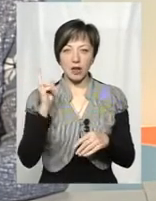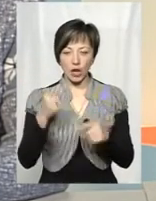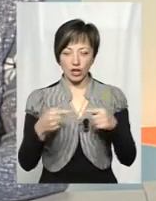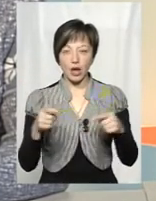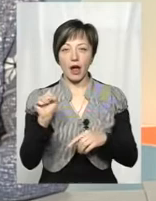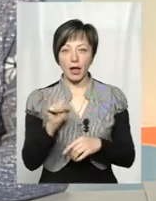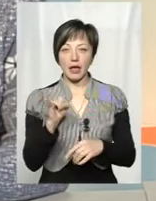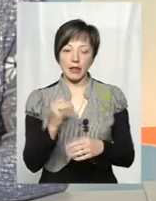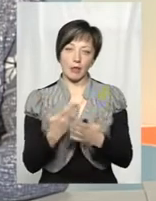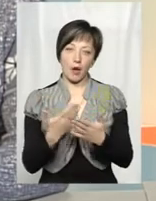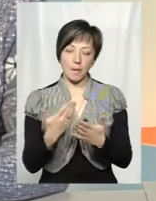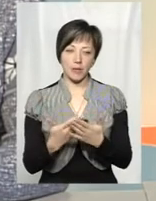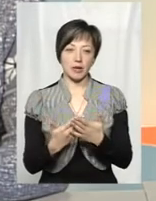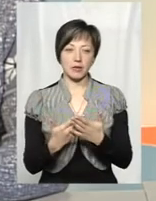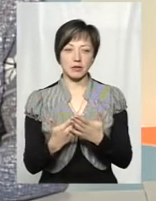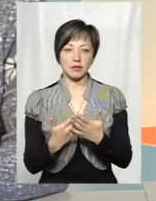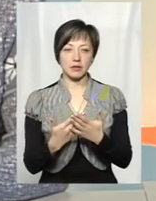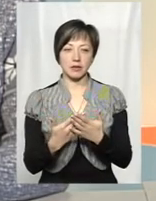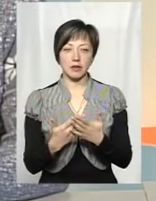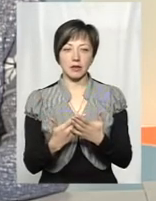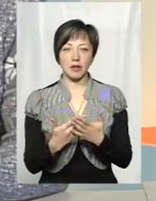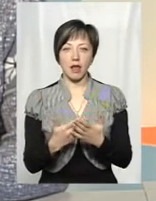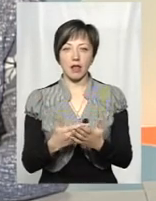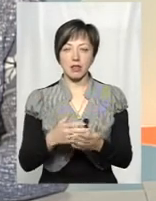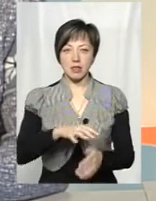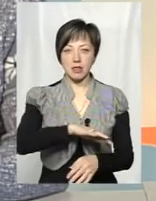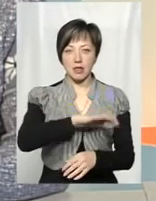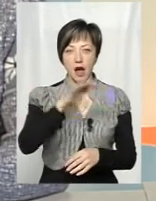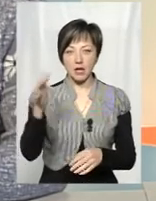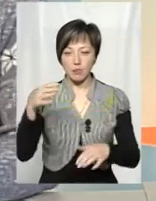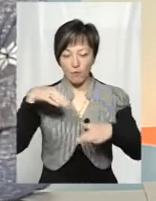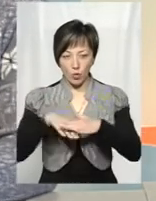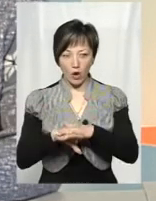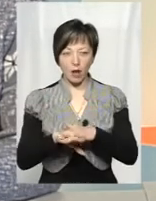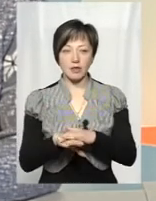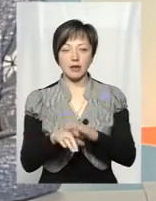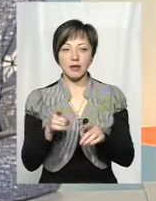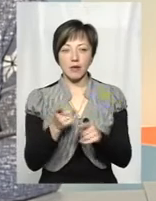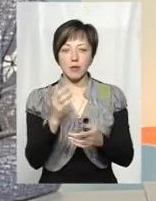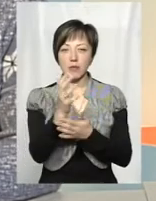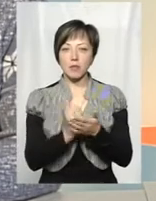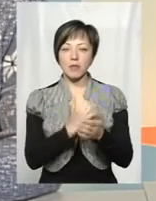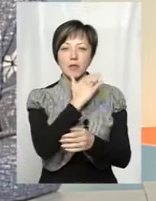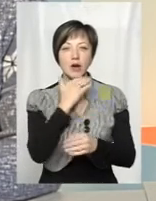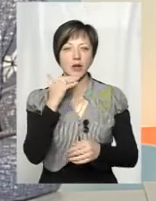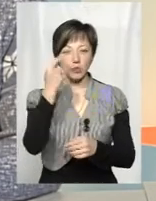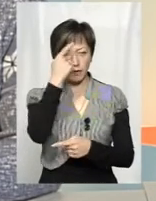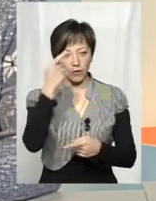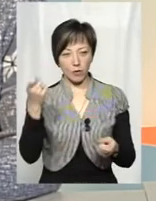а і, наприклад, візьмемо насип. В кургані. Він таїть дуже багато